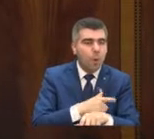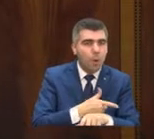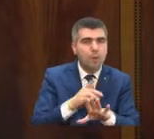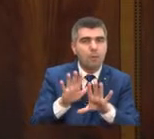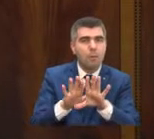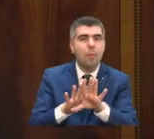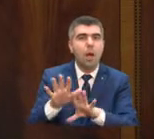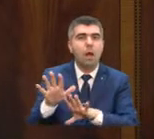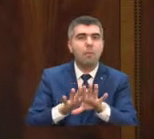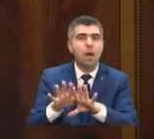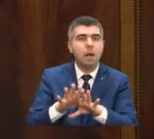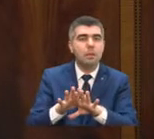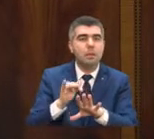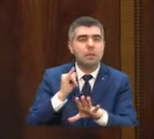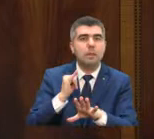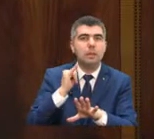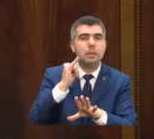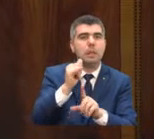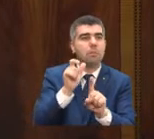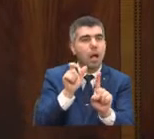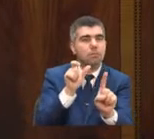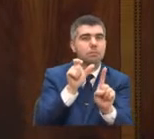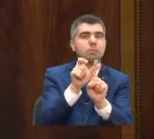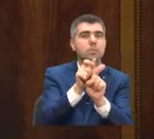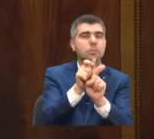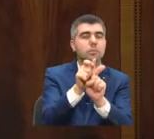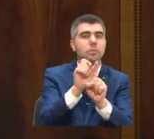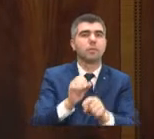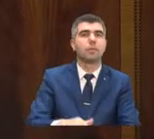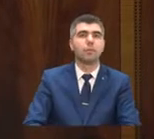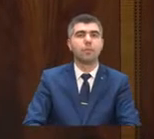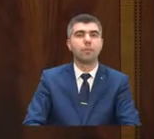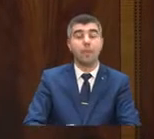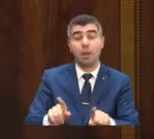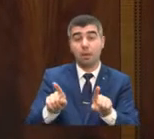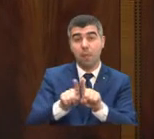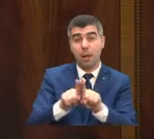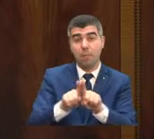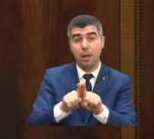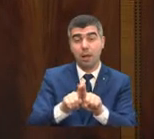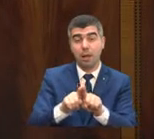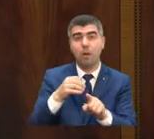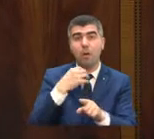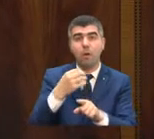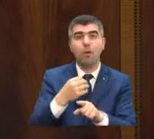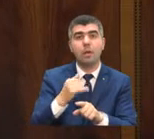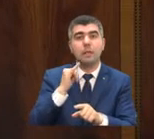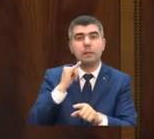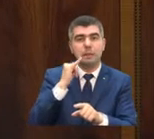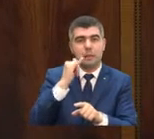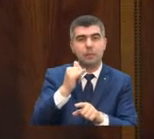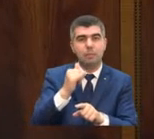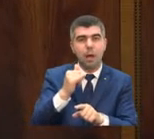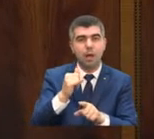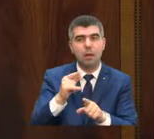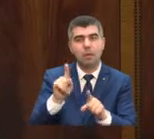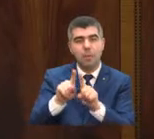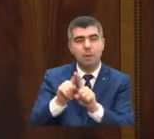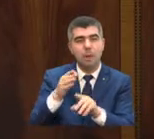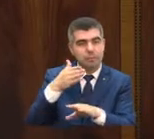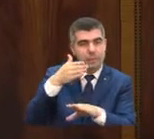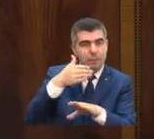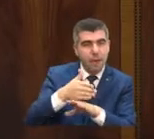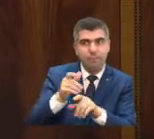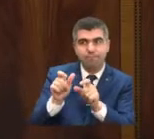التي يطرحها الاعتداء الشنيع. مثل هذه الأحداث تخلف لدينا كمغاربة وقعا مؤسفا على